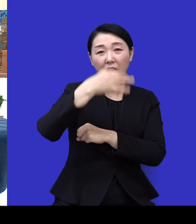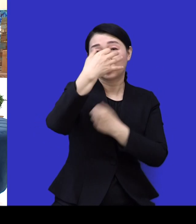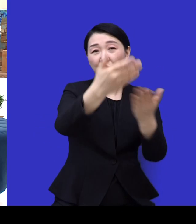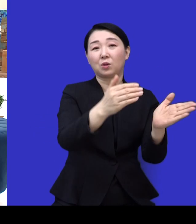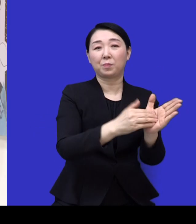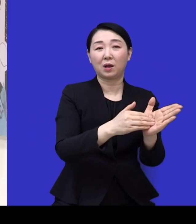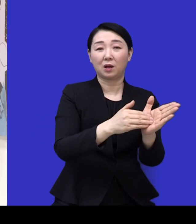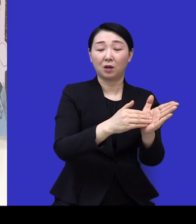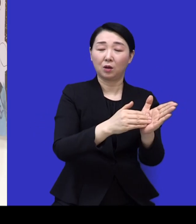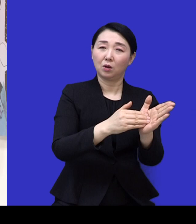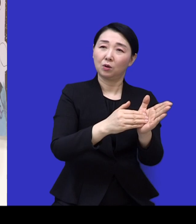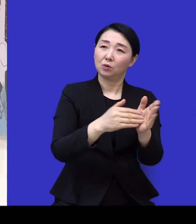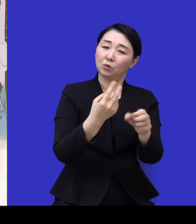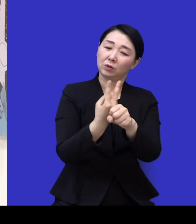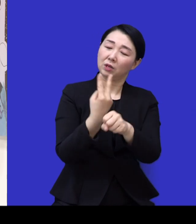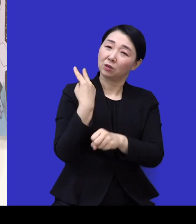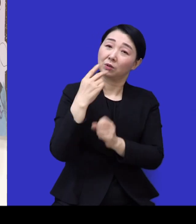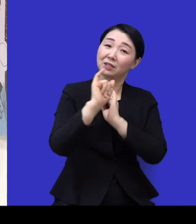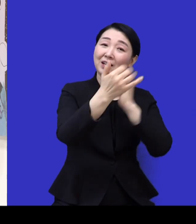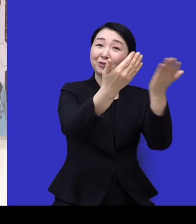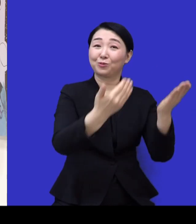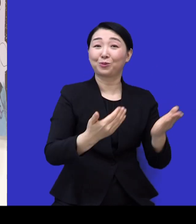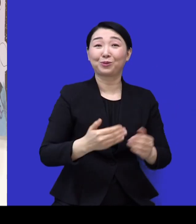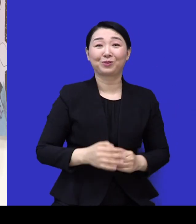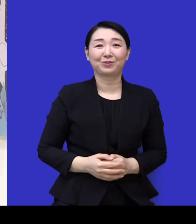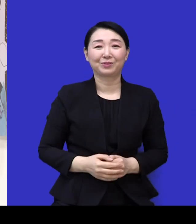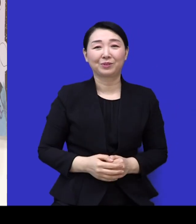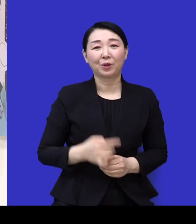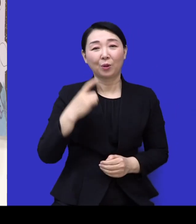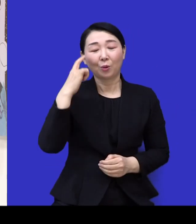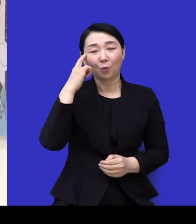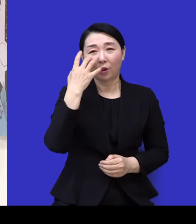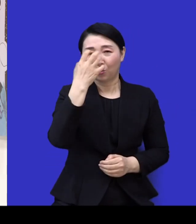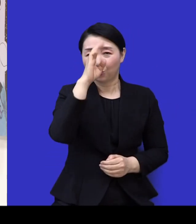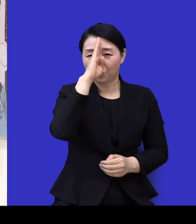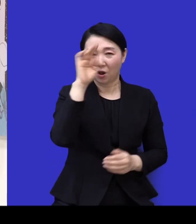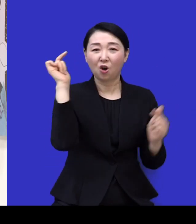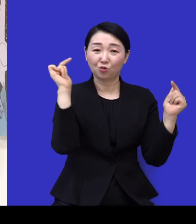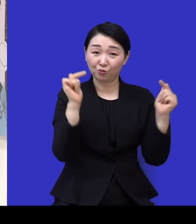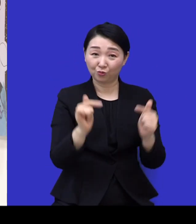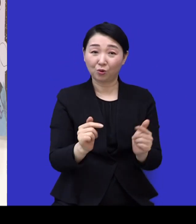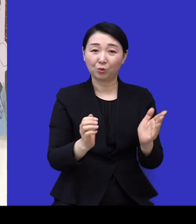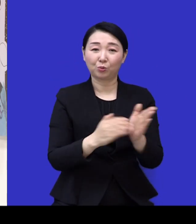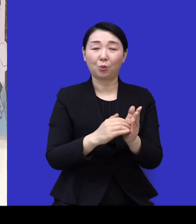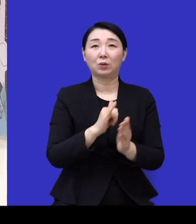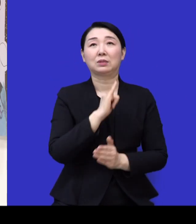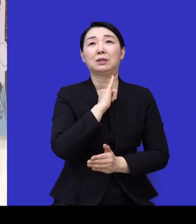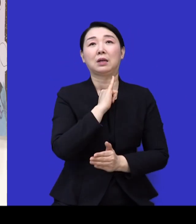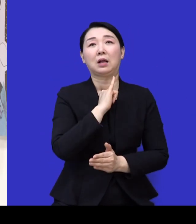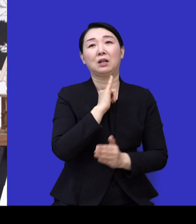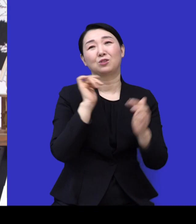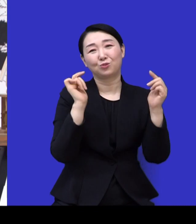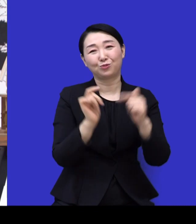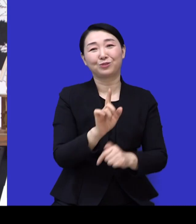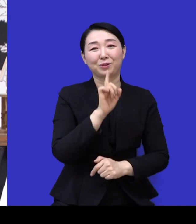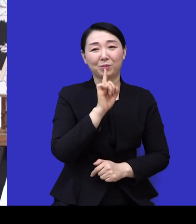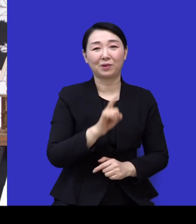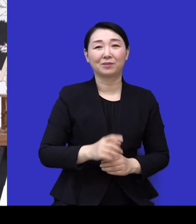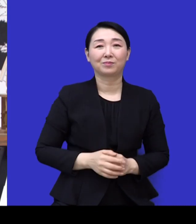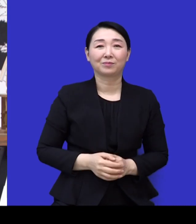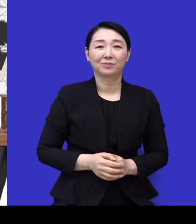재작년에 저희한테 상 주시더라고요. 이렇게 그 우울증도 줄고 뭐 이렇게 자살이 되게 많이 줄었다고.